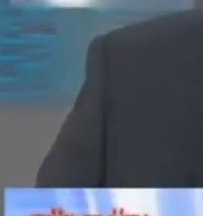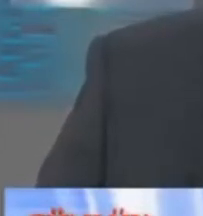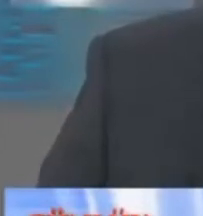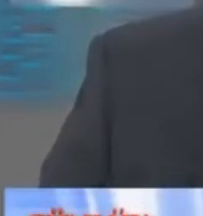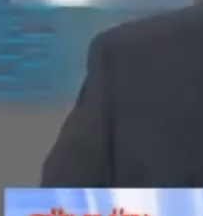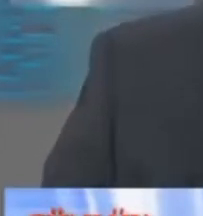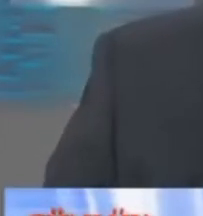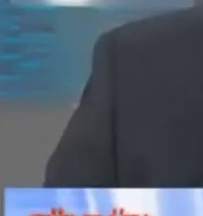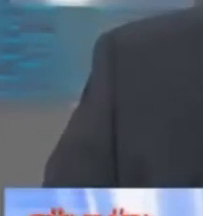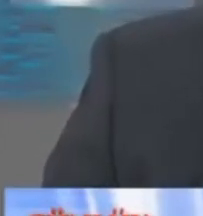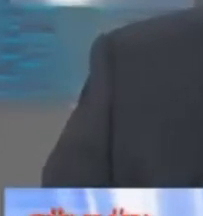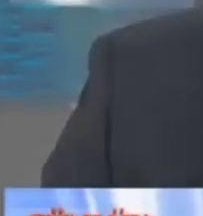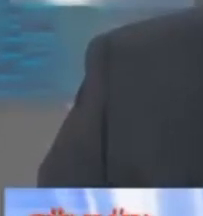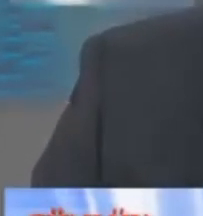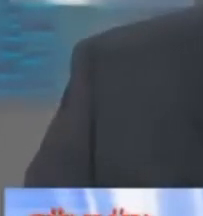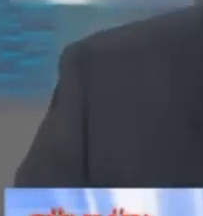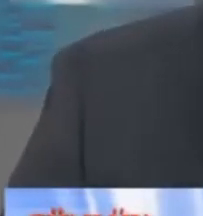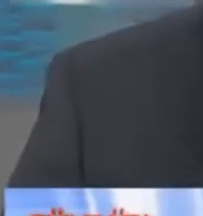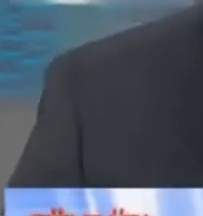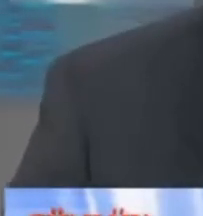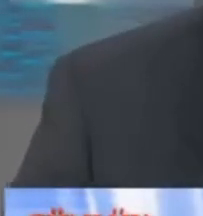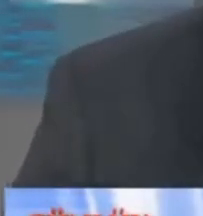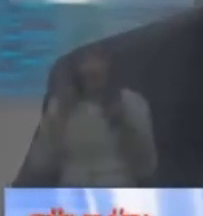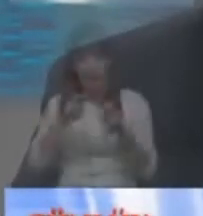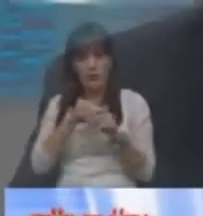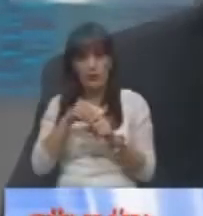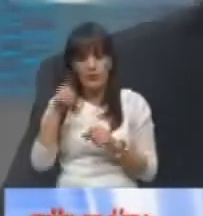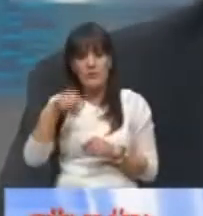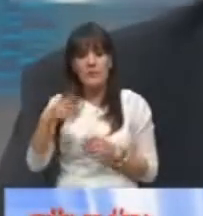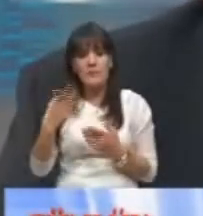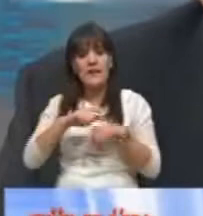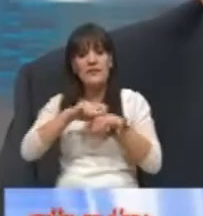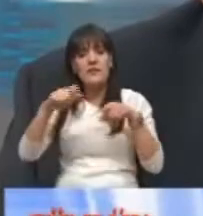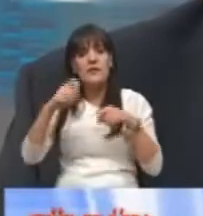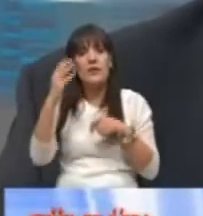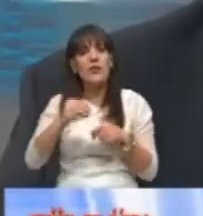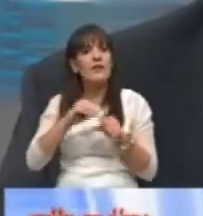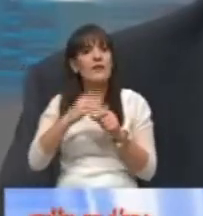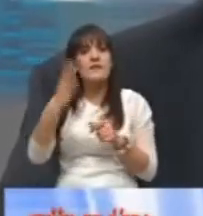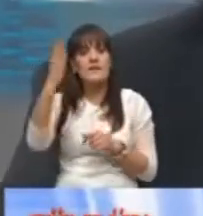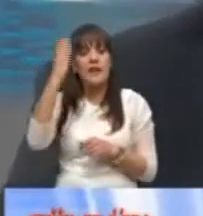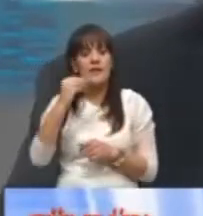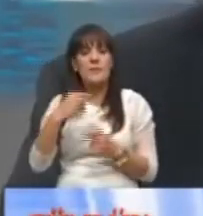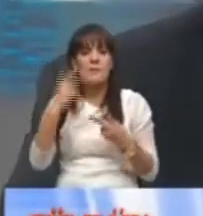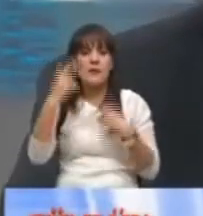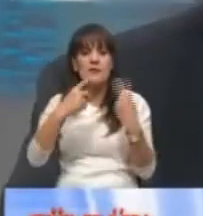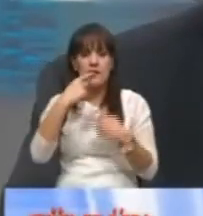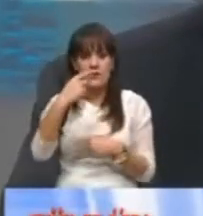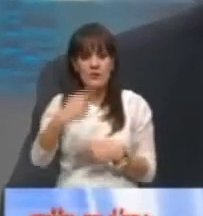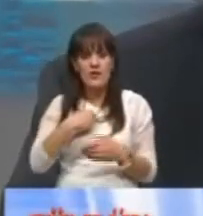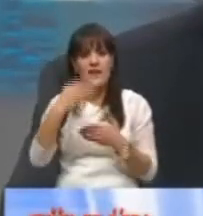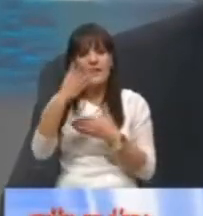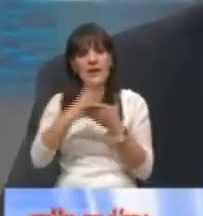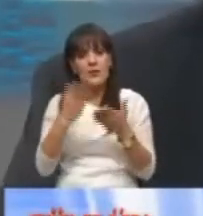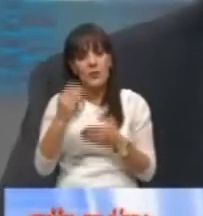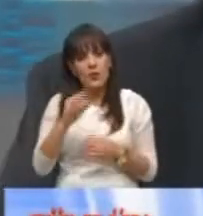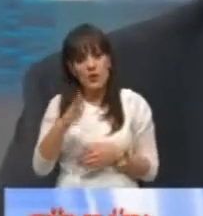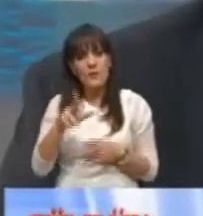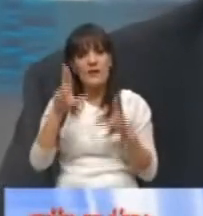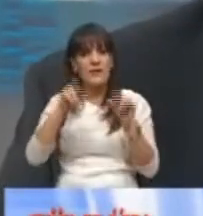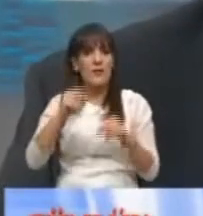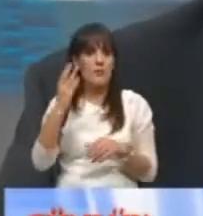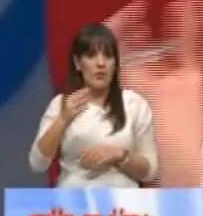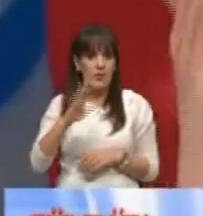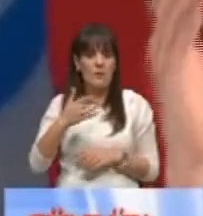esas değerlendireceği konular. Peki çıkık olduğunu nasıl anlarız? Bazen işte diyorsunuz ya yarım olabilir, tam